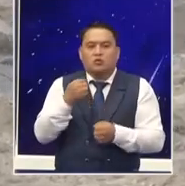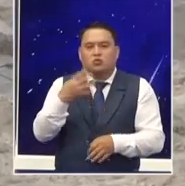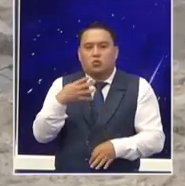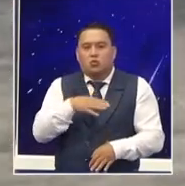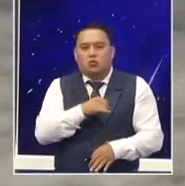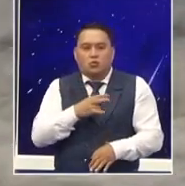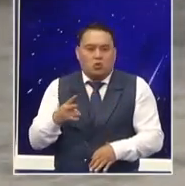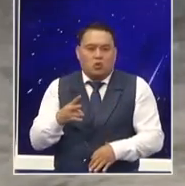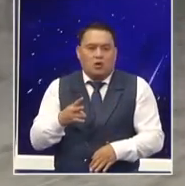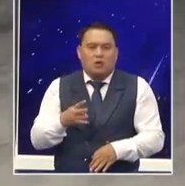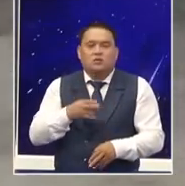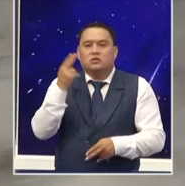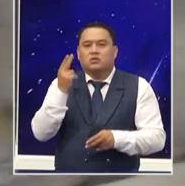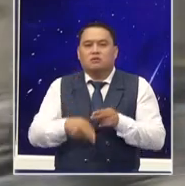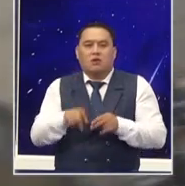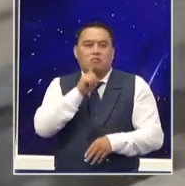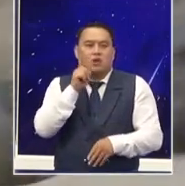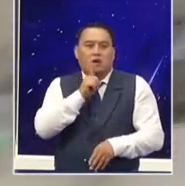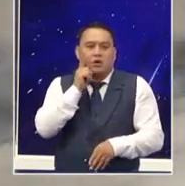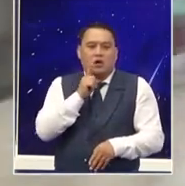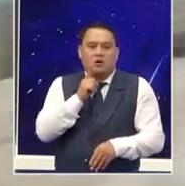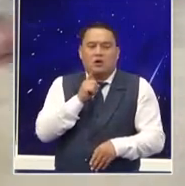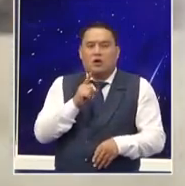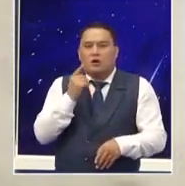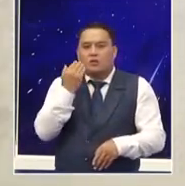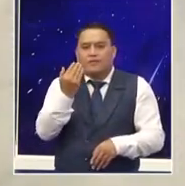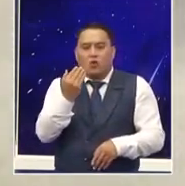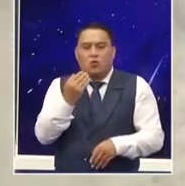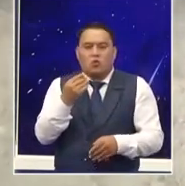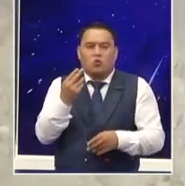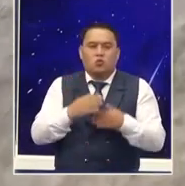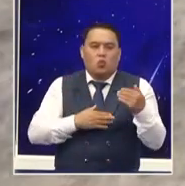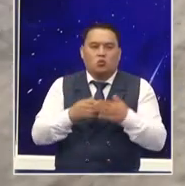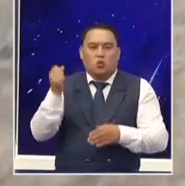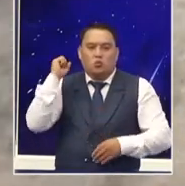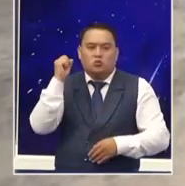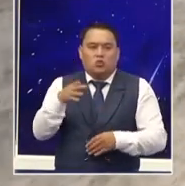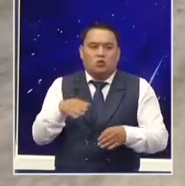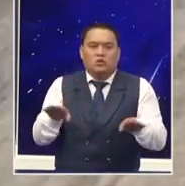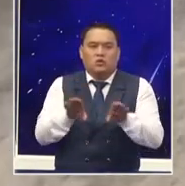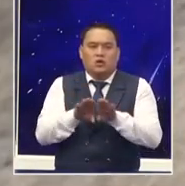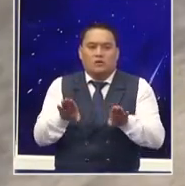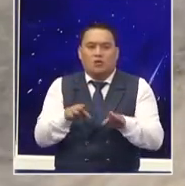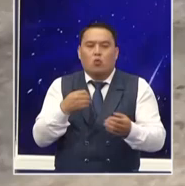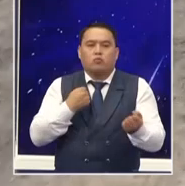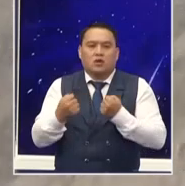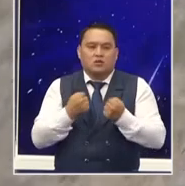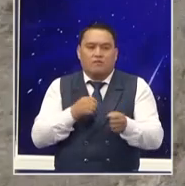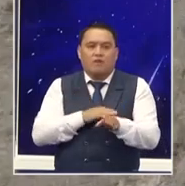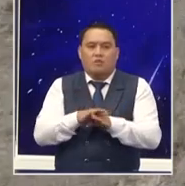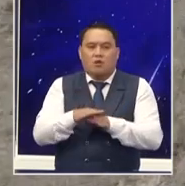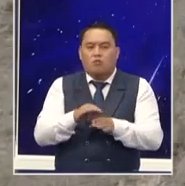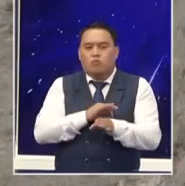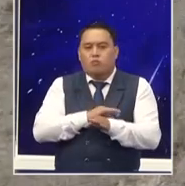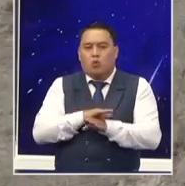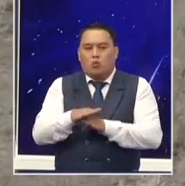тонн. Завершая испытание, молодые бойцы должны бросить в удаляющийся танк ручную гранату, не вылезая из окопа. Упражнение выполняется в полной